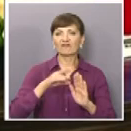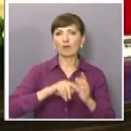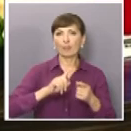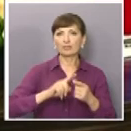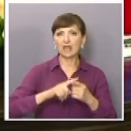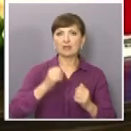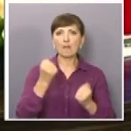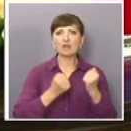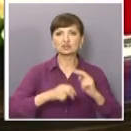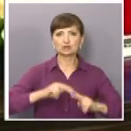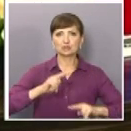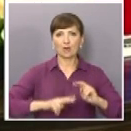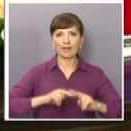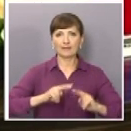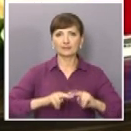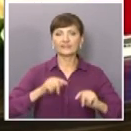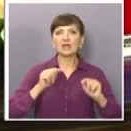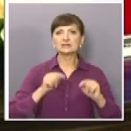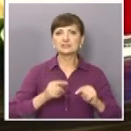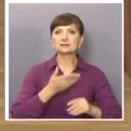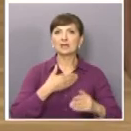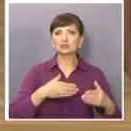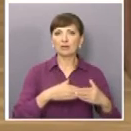области машиностроения. Здесь наши